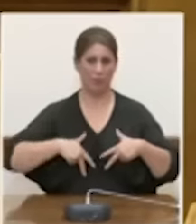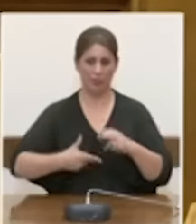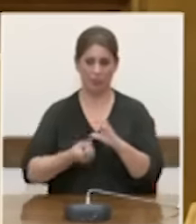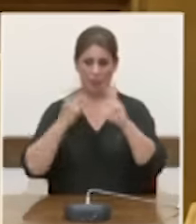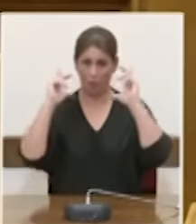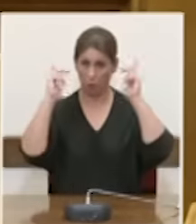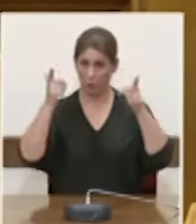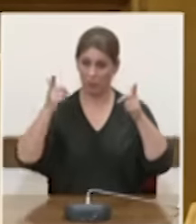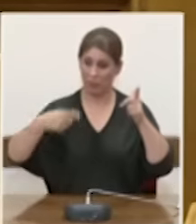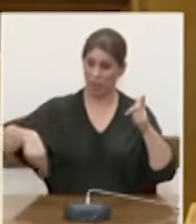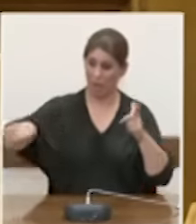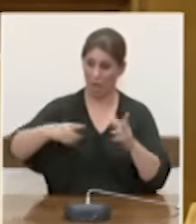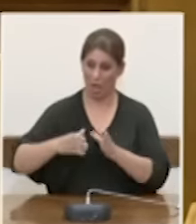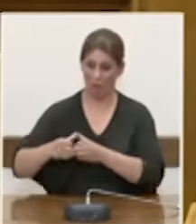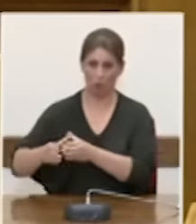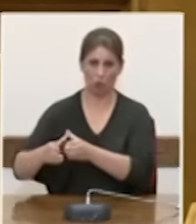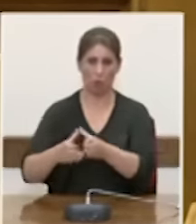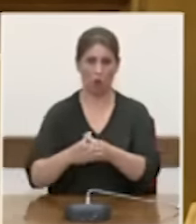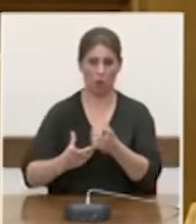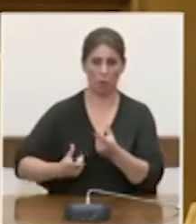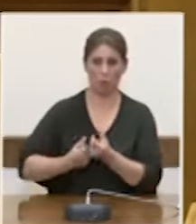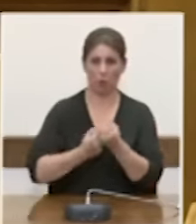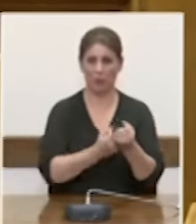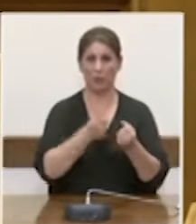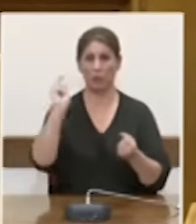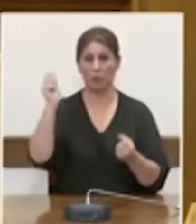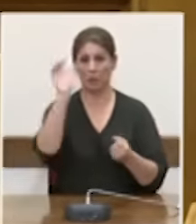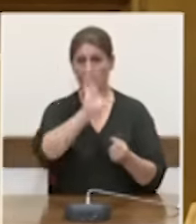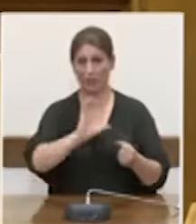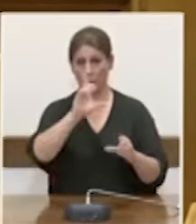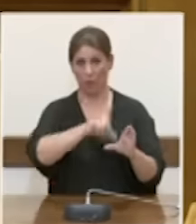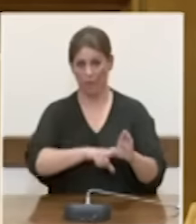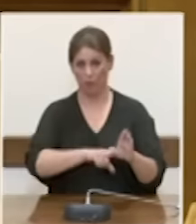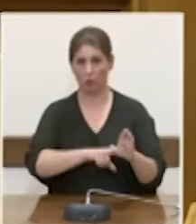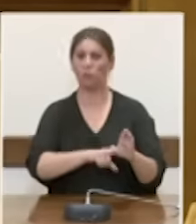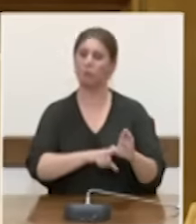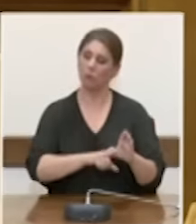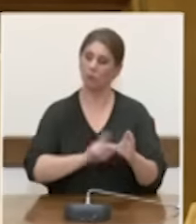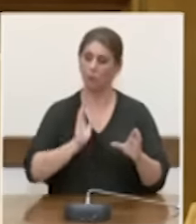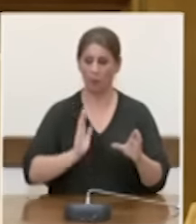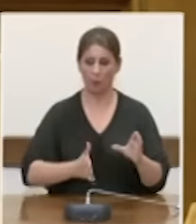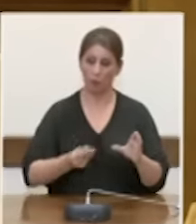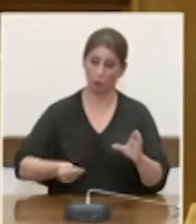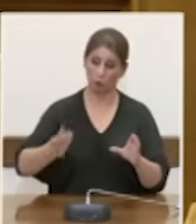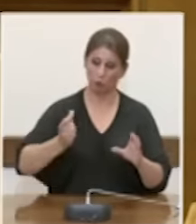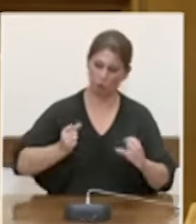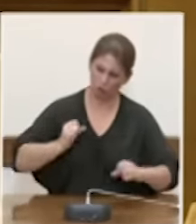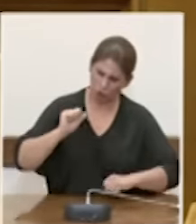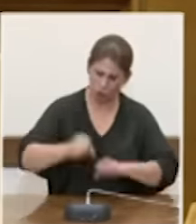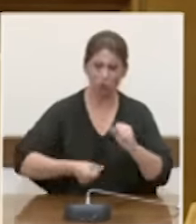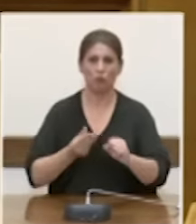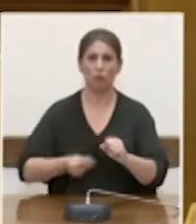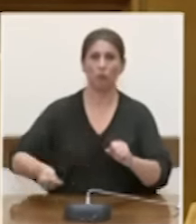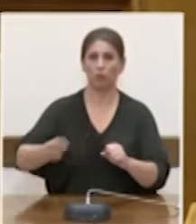άλλα κόμματα που στηρίζουν αυτή την πολιτική της Ευρωπαϊκής Ένωσης, θα μπορέσουμε πιο μαχητικά, πιο